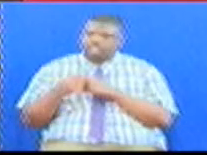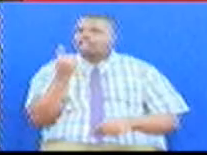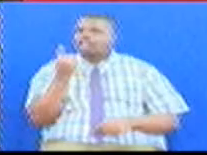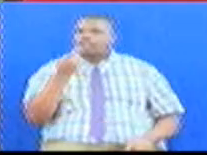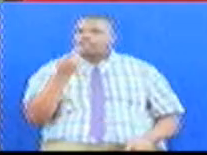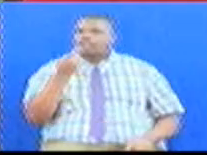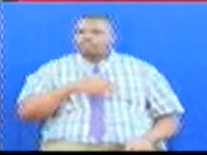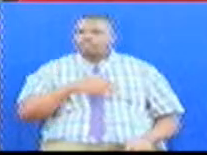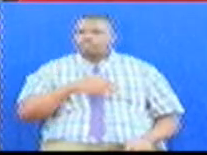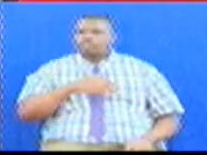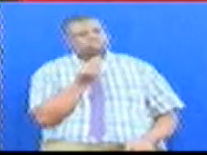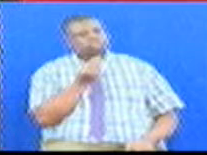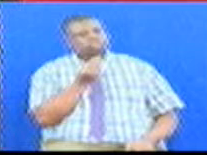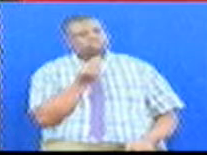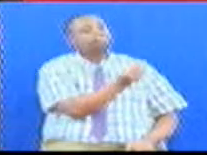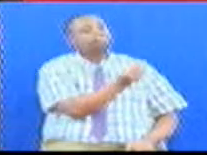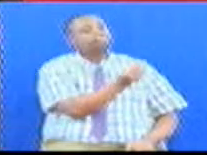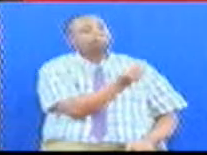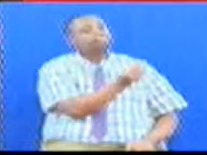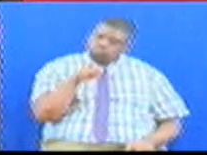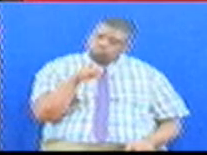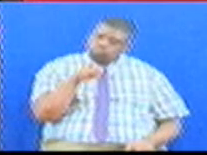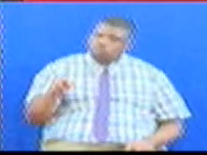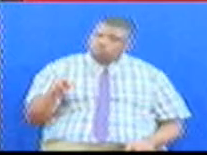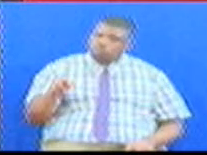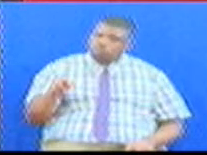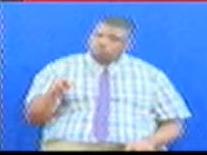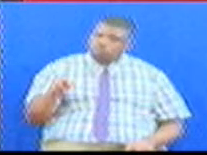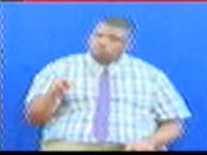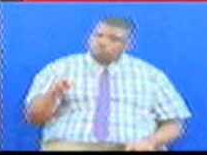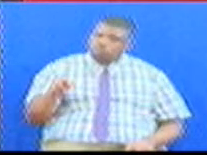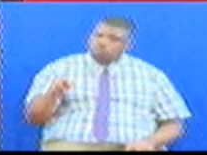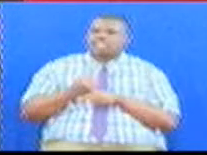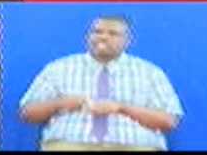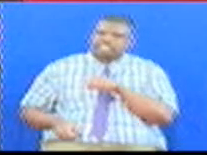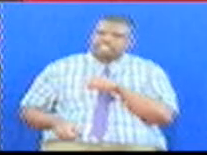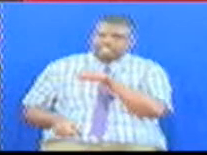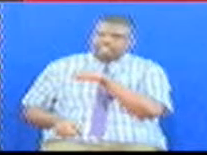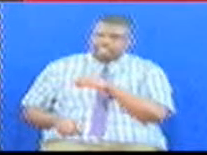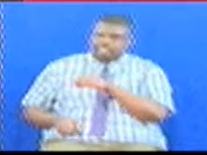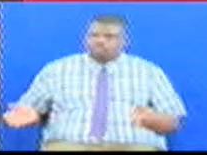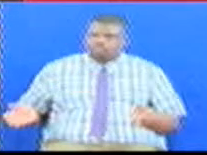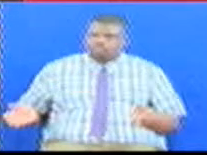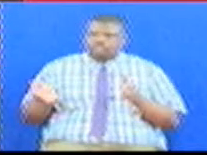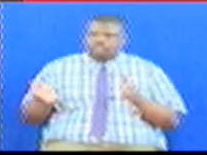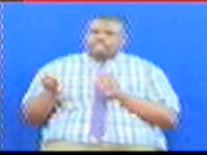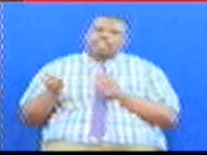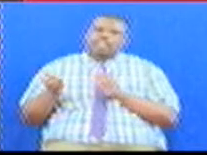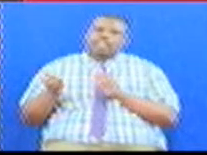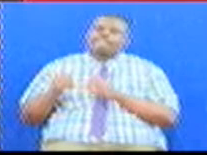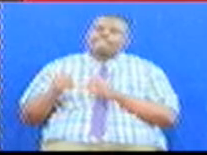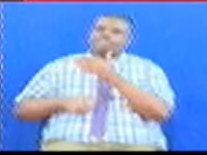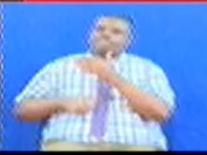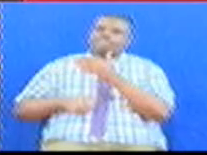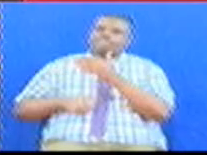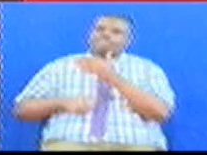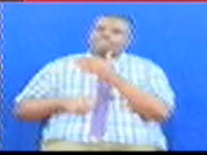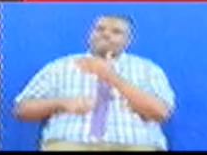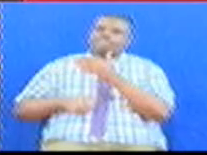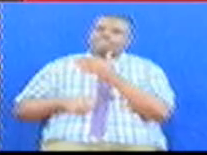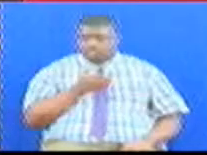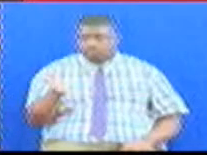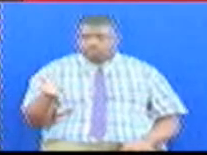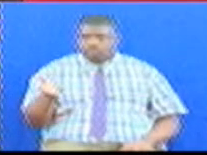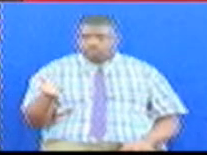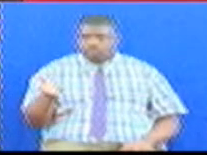huyu ambaye ameapishwa kwa kufanya kazi hii ya kutetea viongozi wetu hawa. Kwa